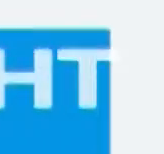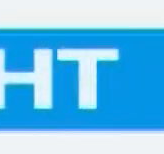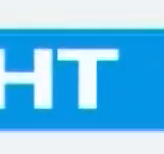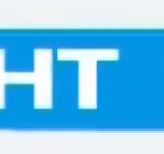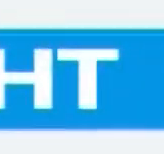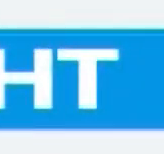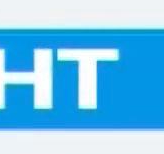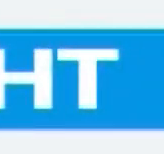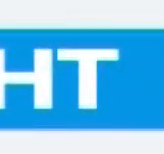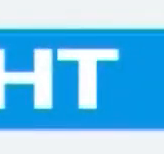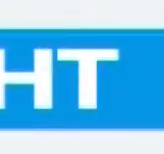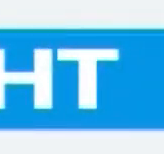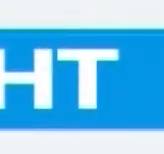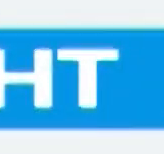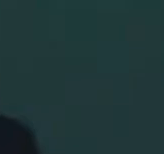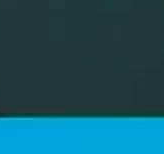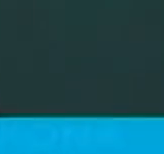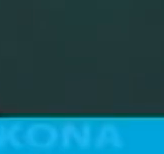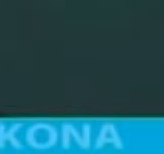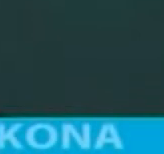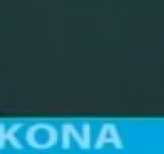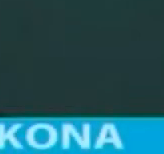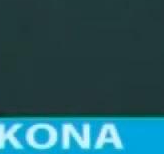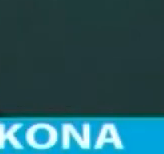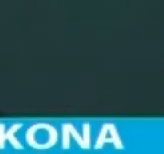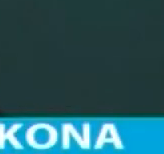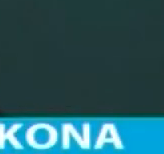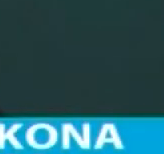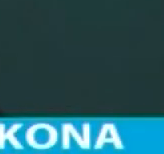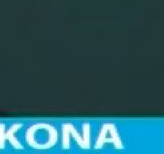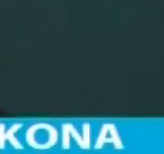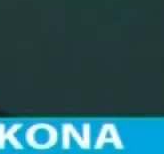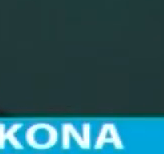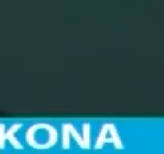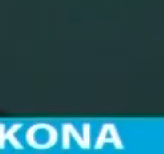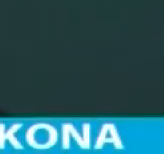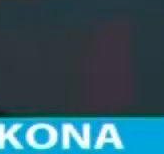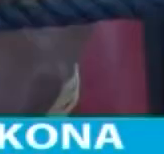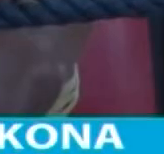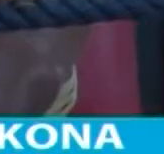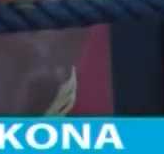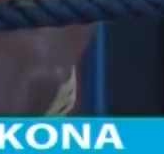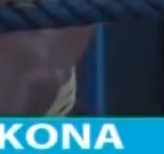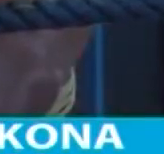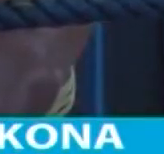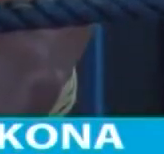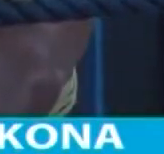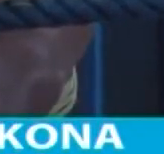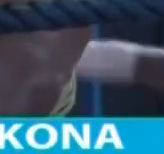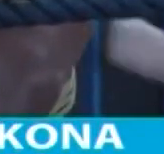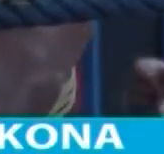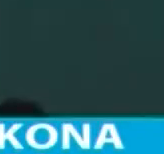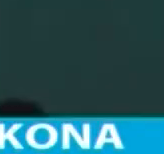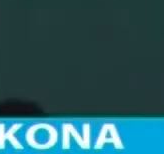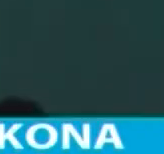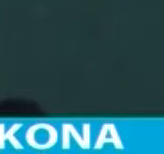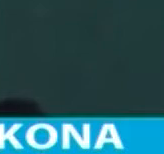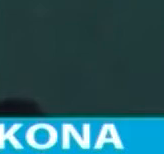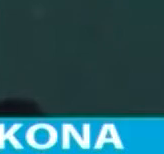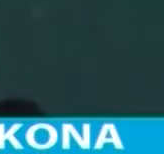tonight on KBC Channel 1. Badala ya kufanya udaku kama wasichana wadogo, fanya kitu ambacho unaelewa